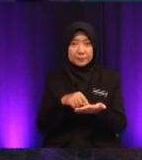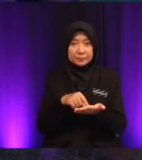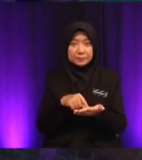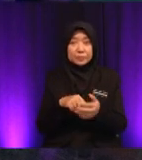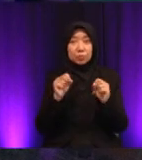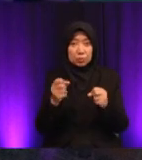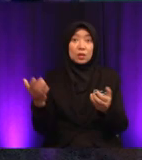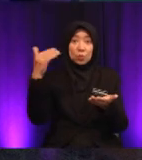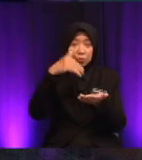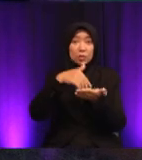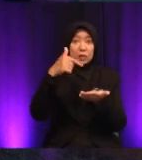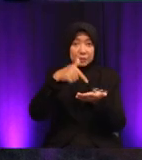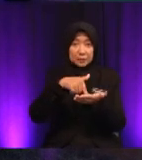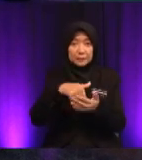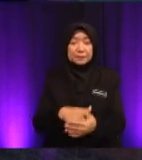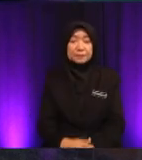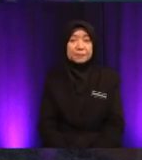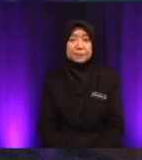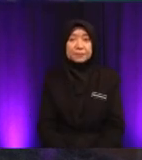lebih jelas